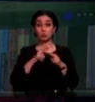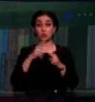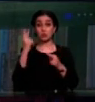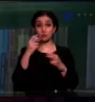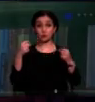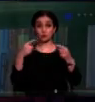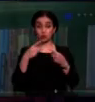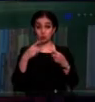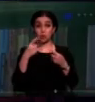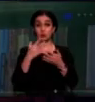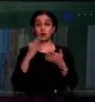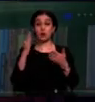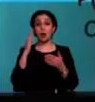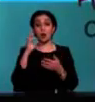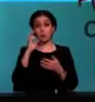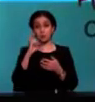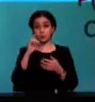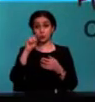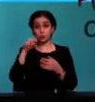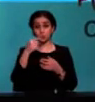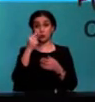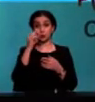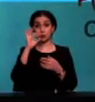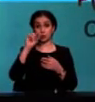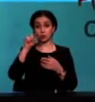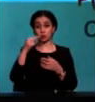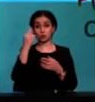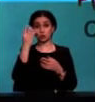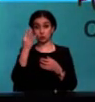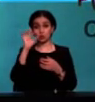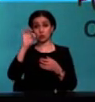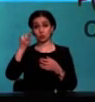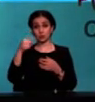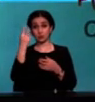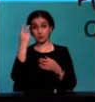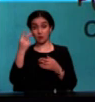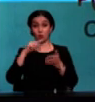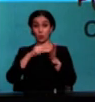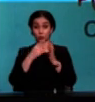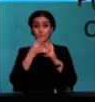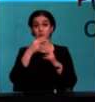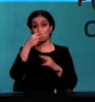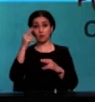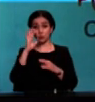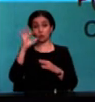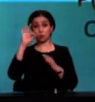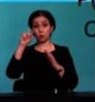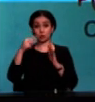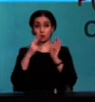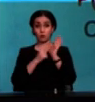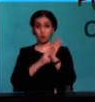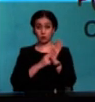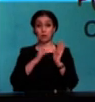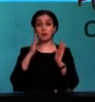матч. Вероятность события Б 0,4 умножить на 0,2. И равно это